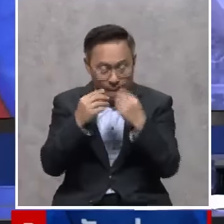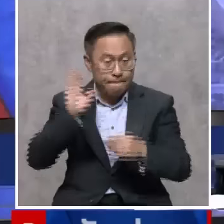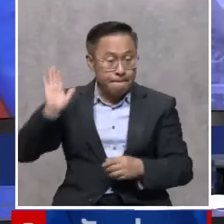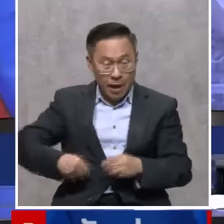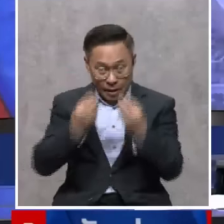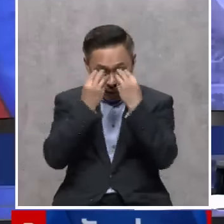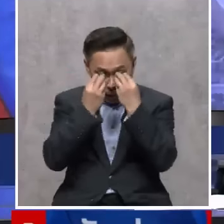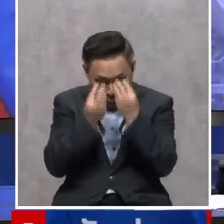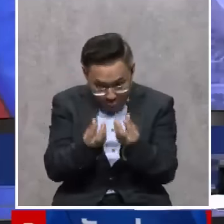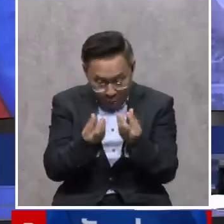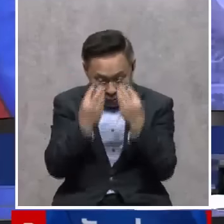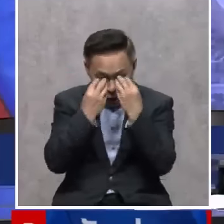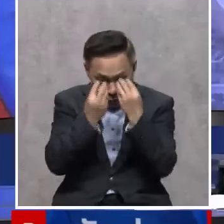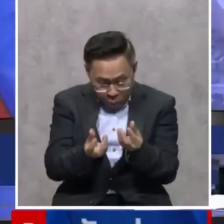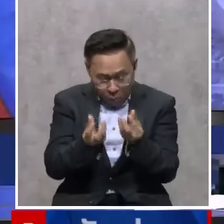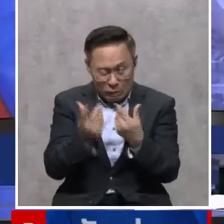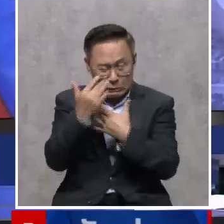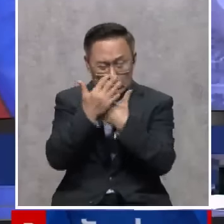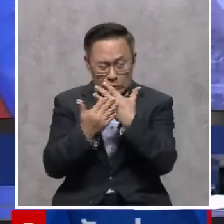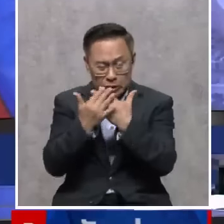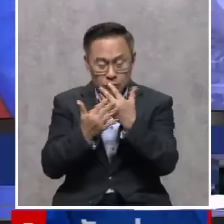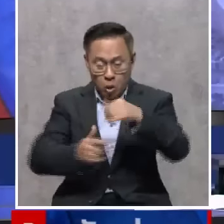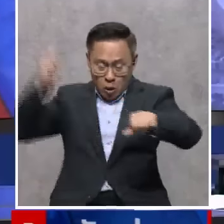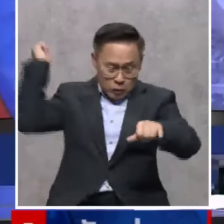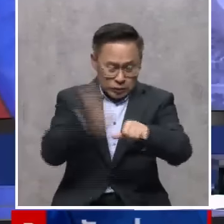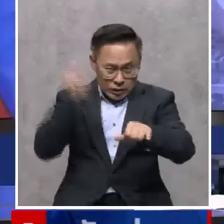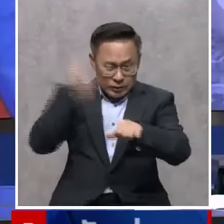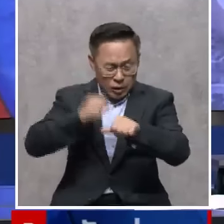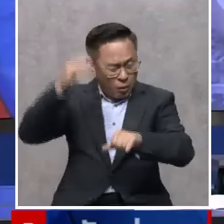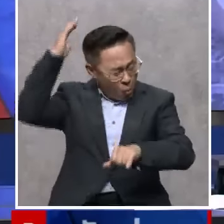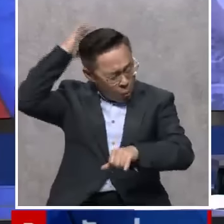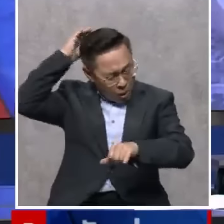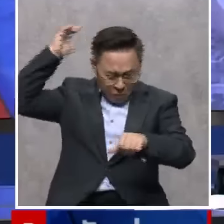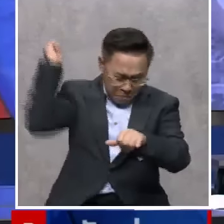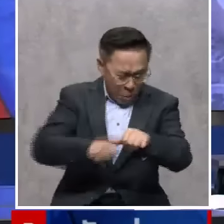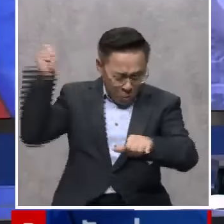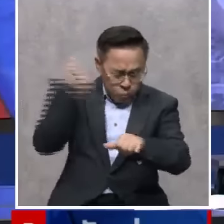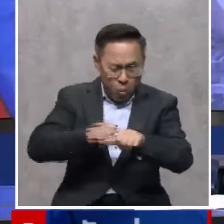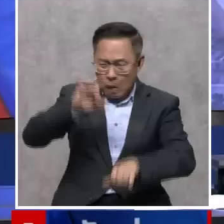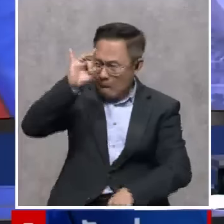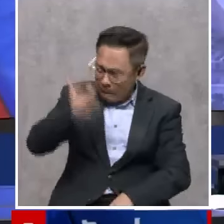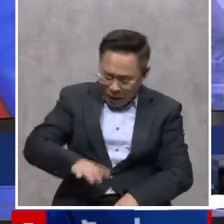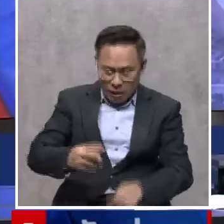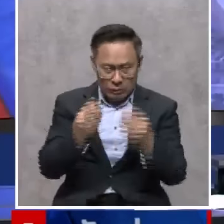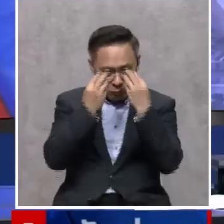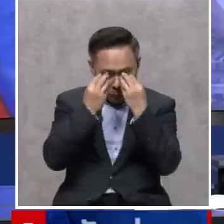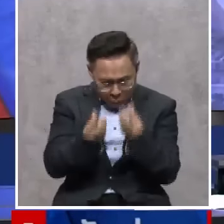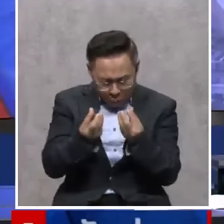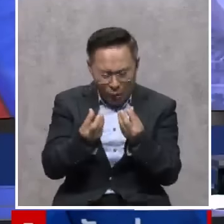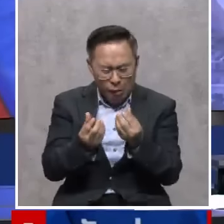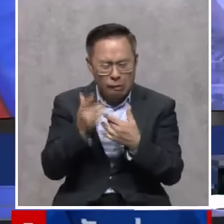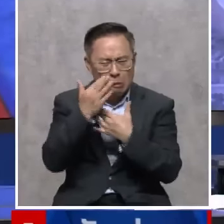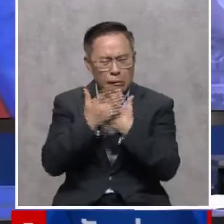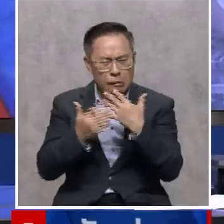งสองข้างอ่ะทะลุออกมาจากเบ้าตาเลยนะ น่ากลัวมาก โหดร้ายมากที่ฉันได้เห็นภาพแล้วรู้สึกแบบทำใจไม่ได้